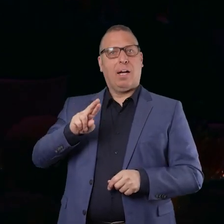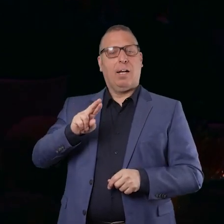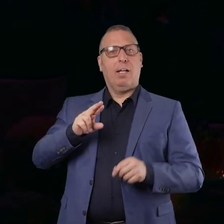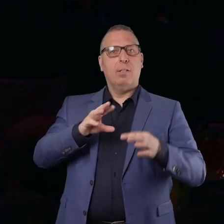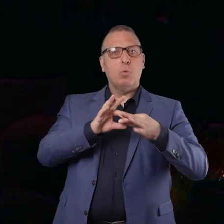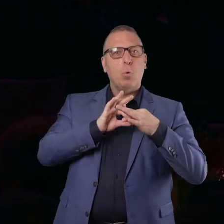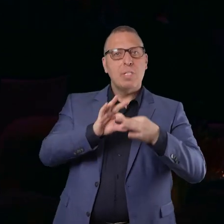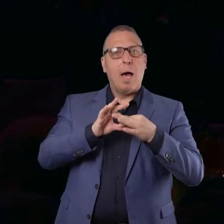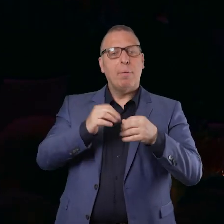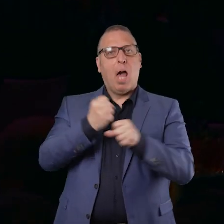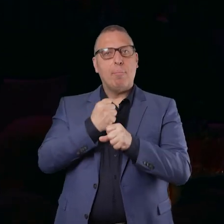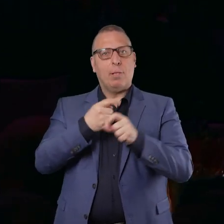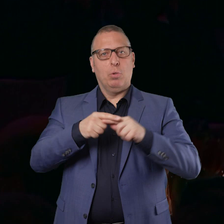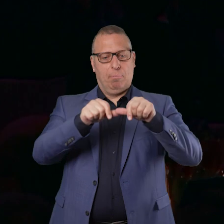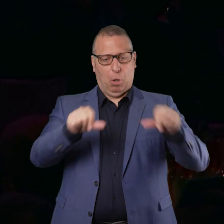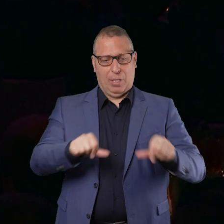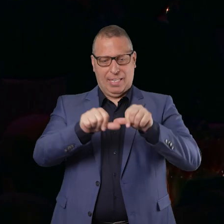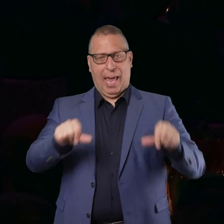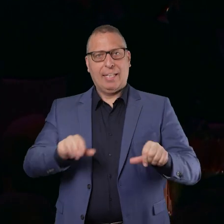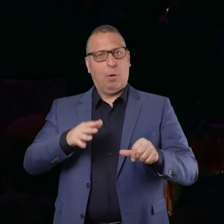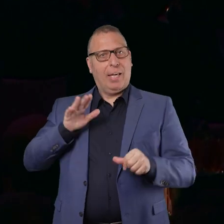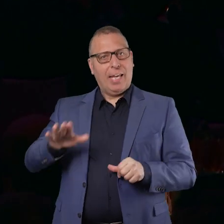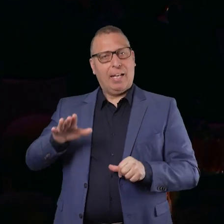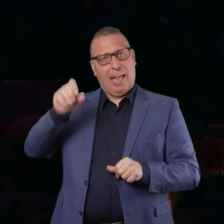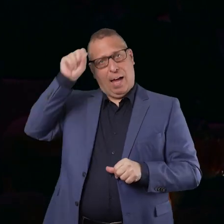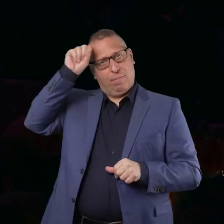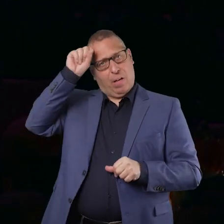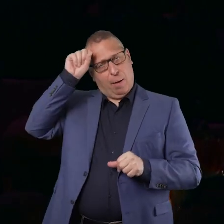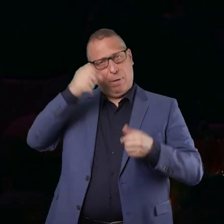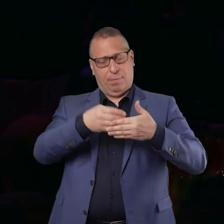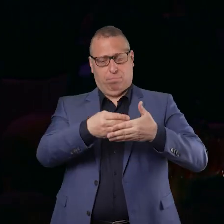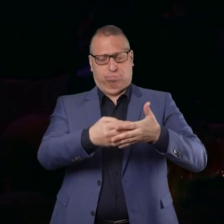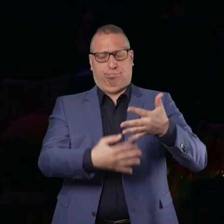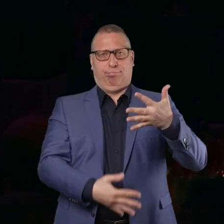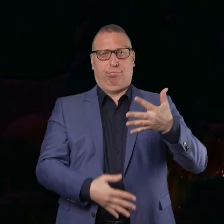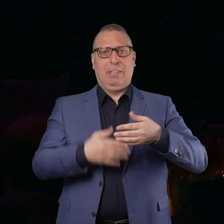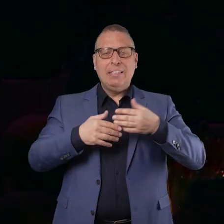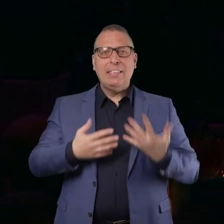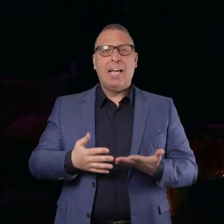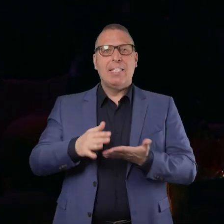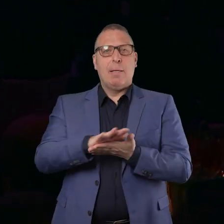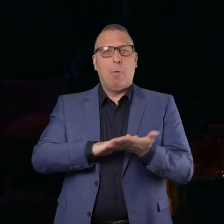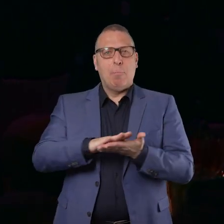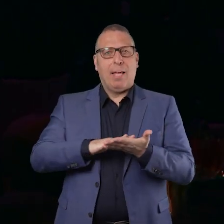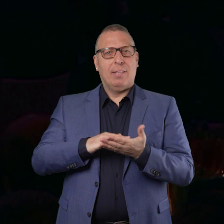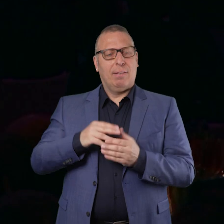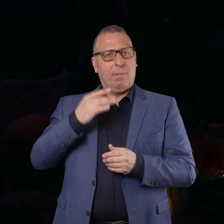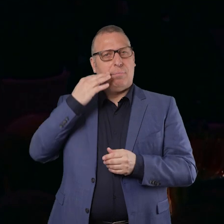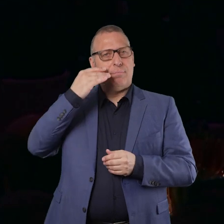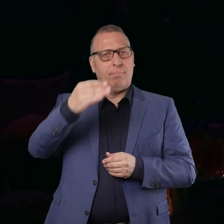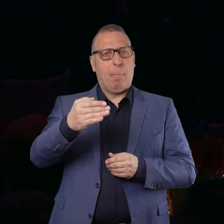an Kooperationen und gemeinsamen Projekten ist sicher auch in Ihrem Aufgabenbereich gross. Was ist da im Moment, in